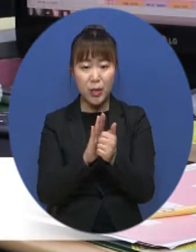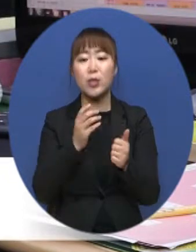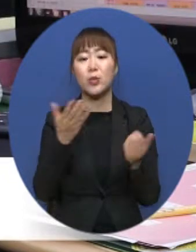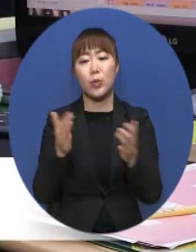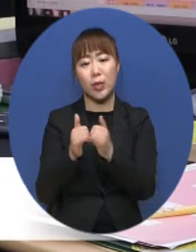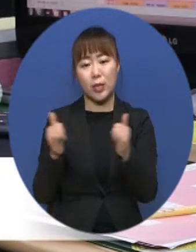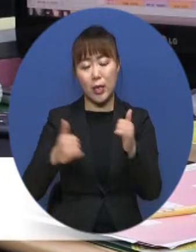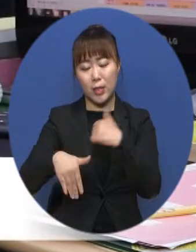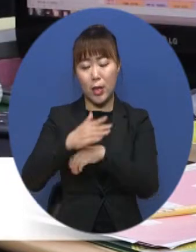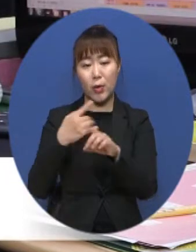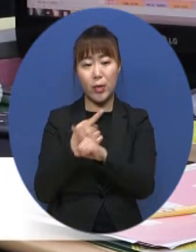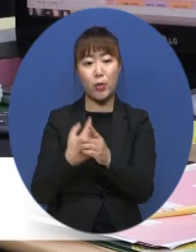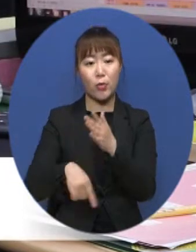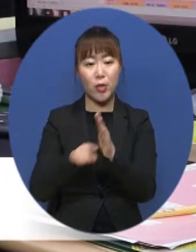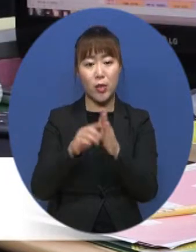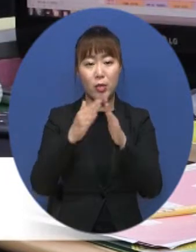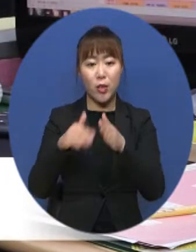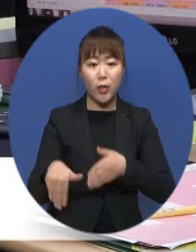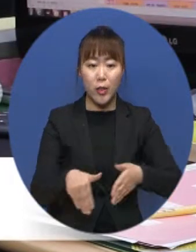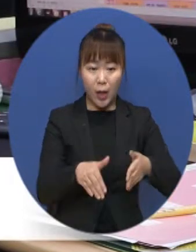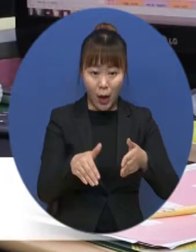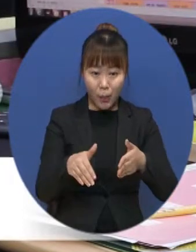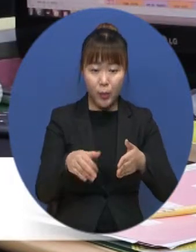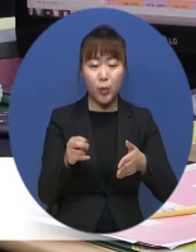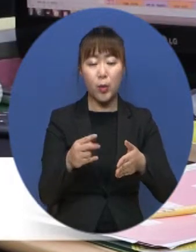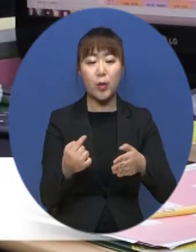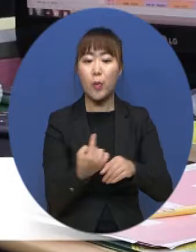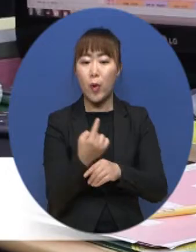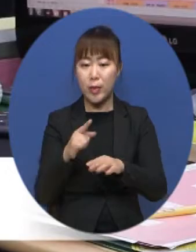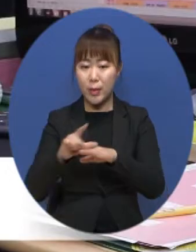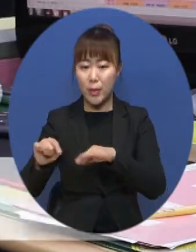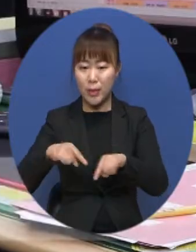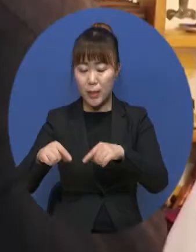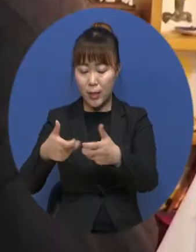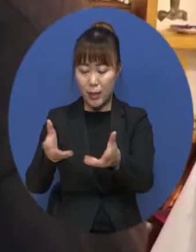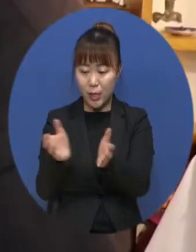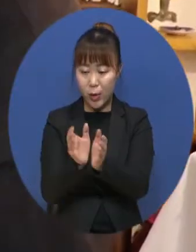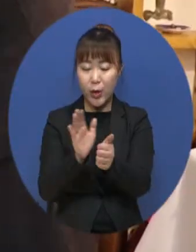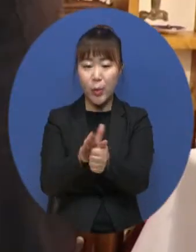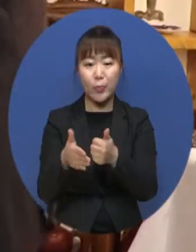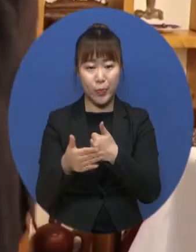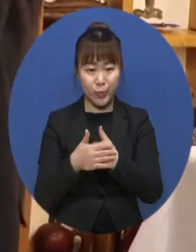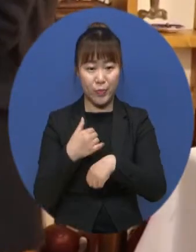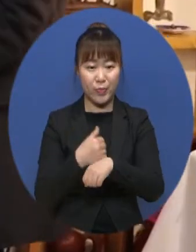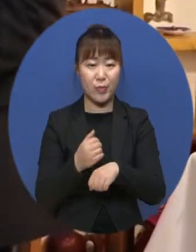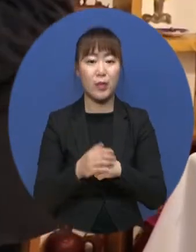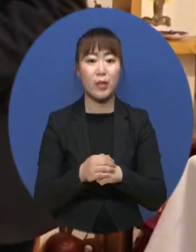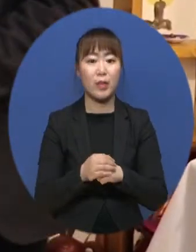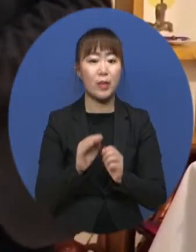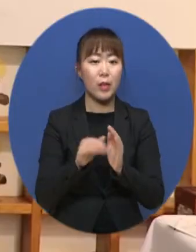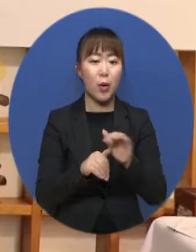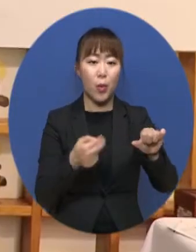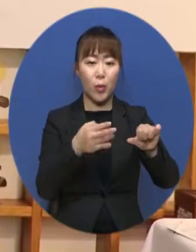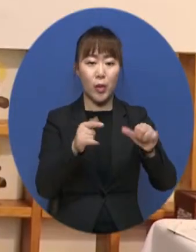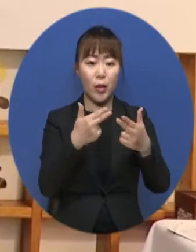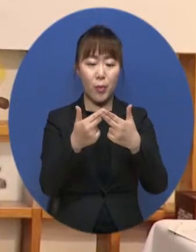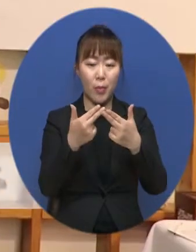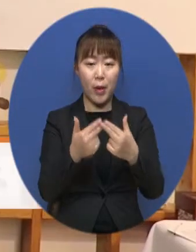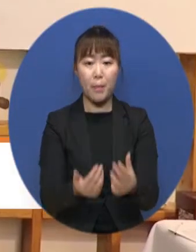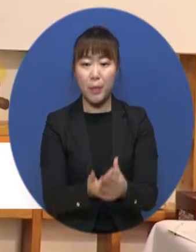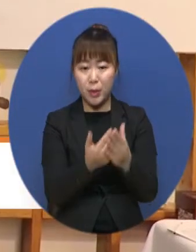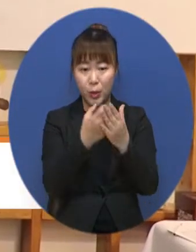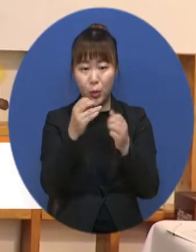개선을 위해서 전남도 기타 지방자치와 협조를 하도록 하겠습니다. 이 자리에서는 제5대 협회의